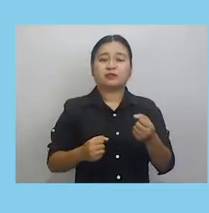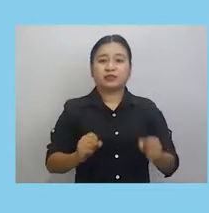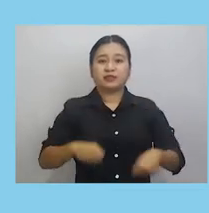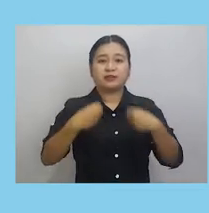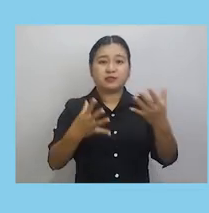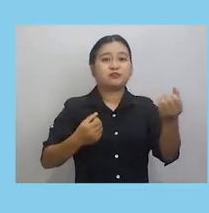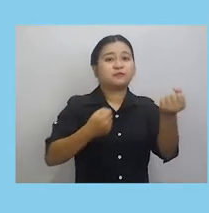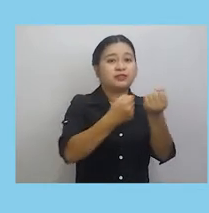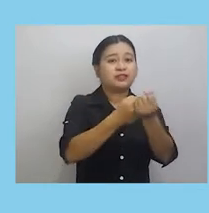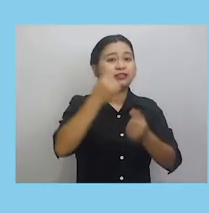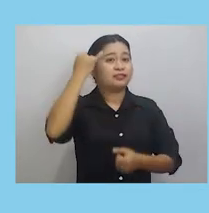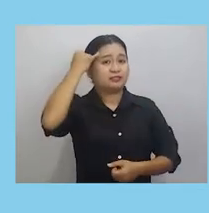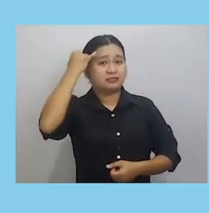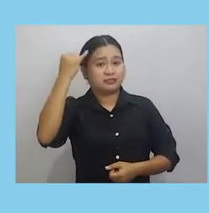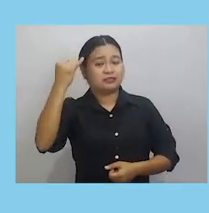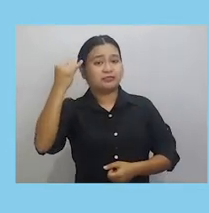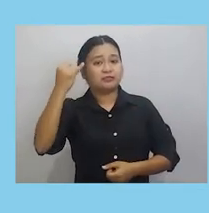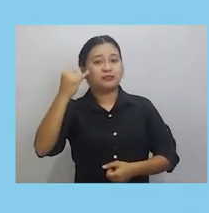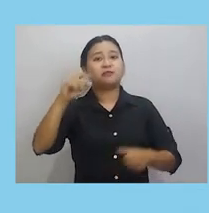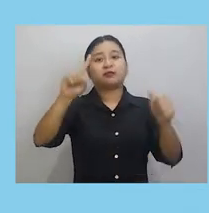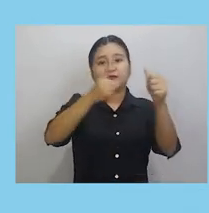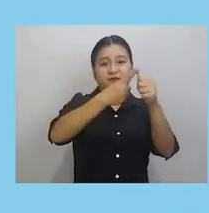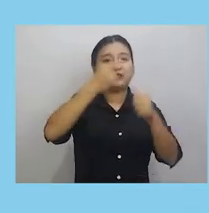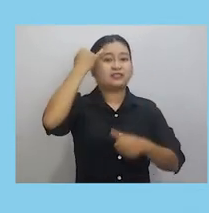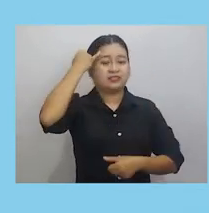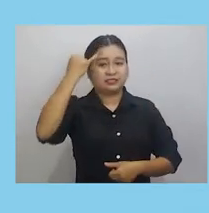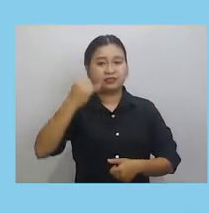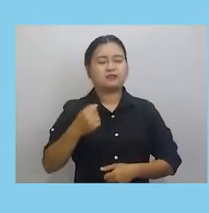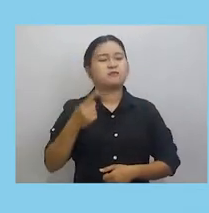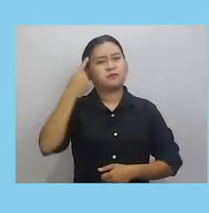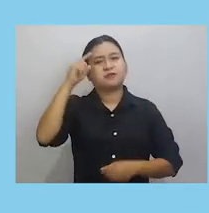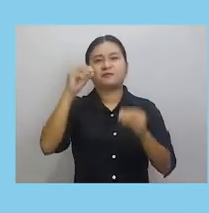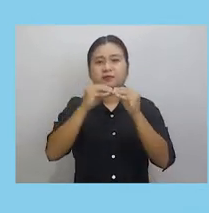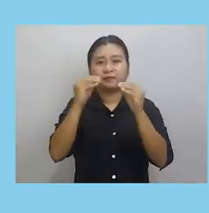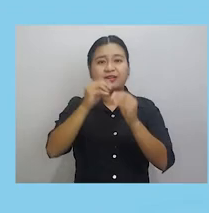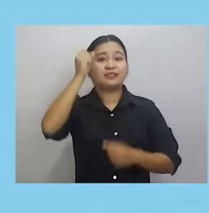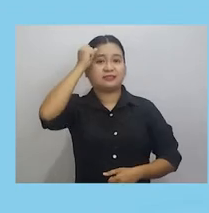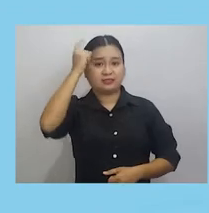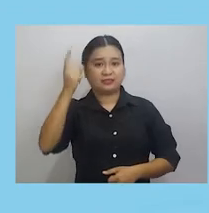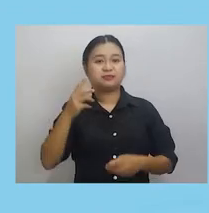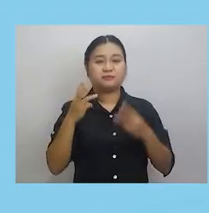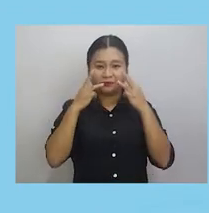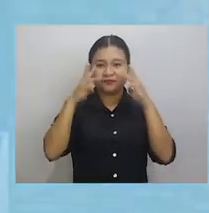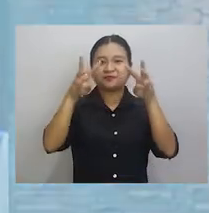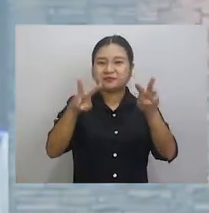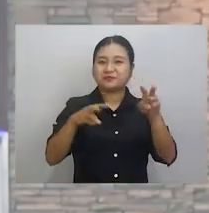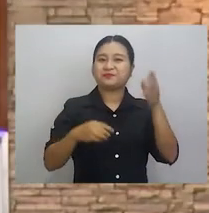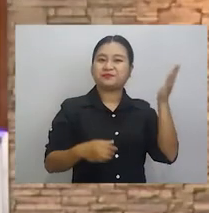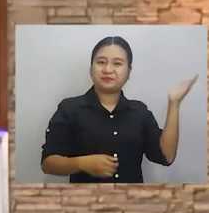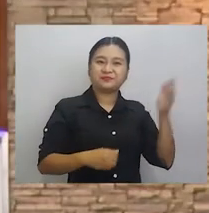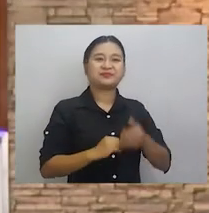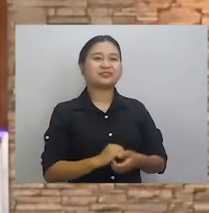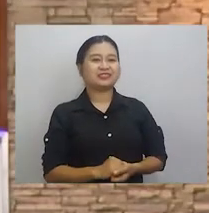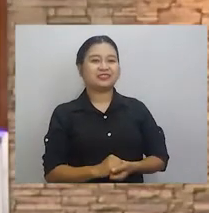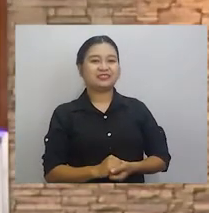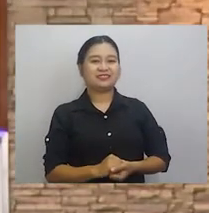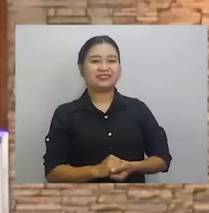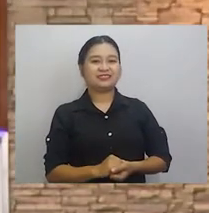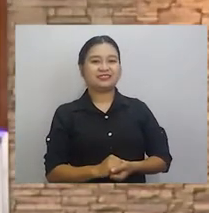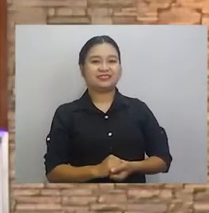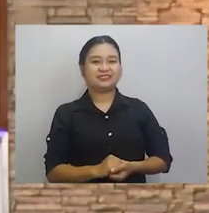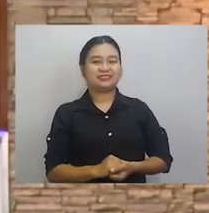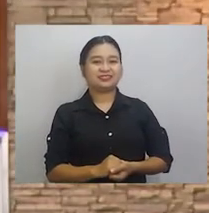sa pangunahing kaisipan. Upang lalo ninyong maintindihan, tunghayan natin ito. Madlang